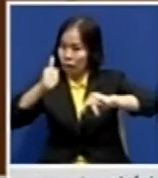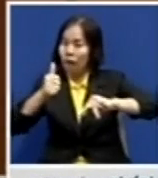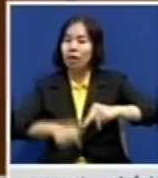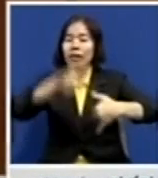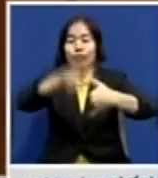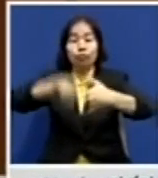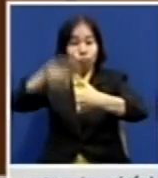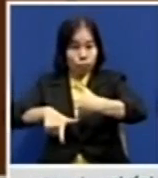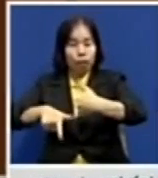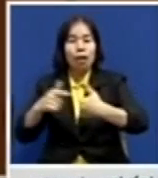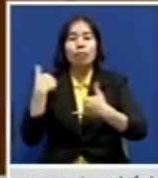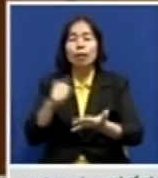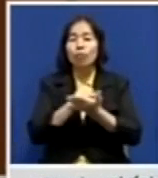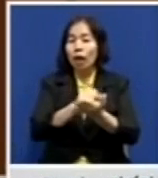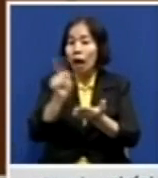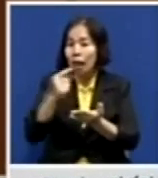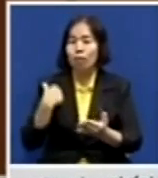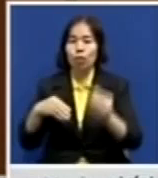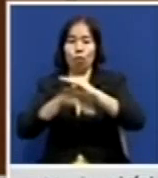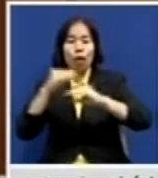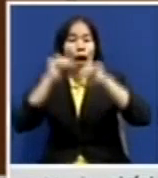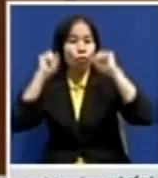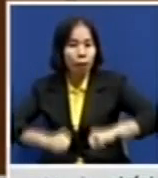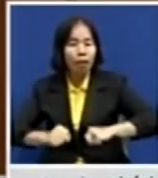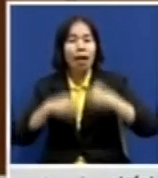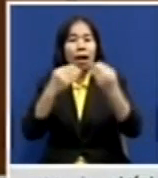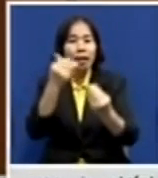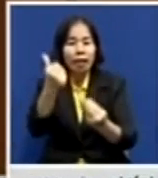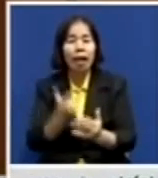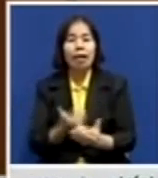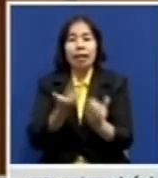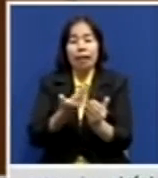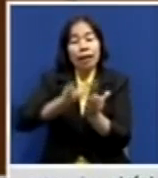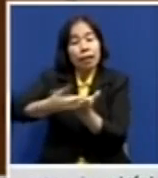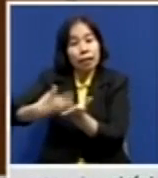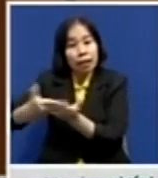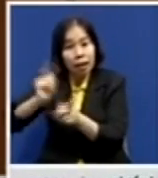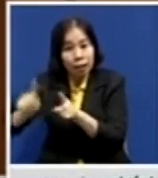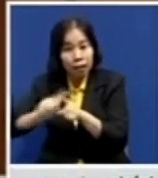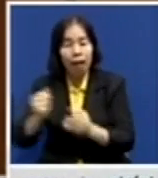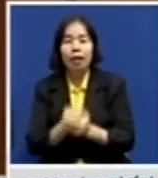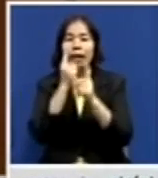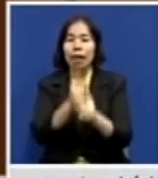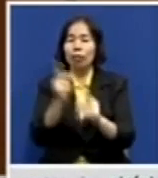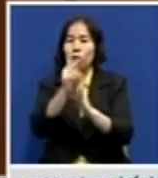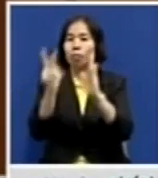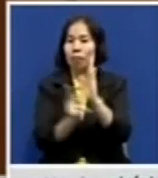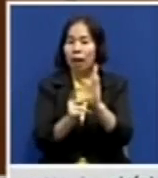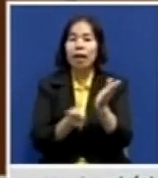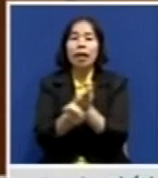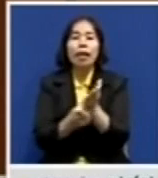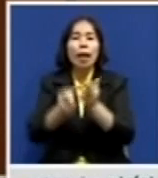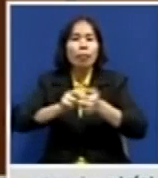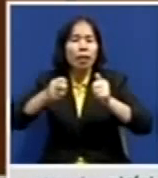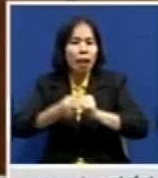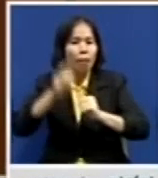ข้อมูลภาครัฐปรับปรุงระบบการอนุมัติอนุญาตลดภาระค่าใช้จ่ายลดขั้นตอนยุ่งยากลดข้อจำกัดด้านกฎหมายแก้ไขกฎหมายที่ไม่เป็นธรรมล้